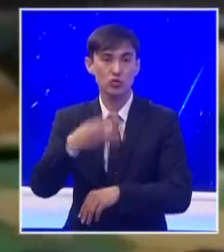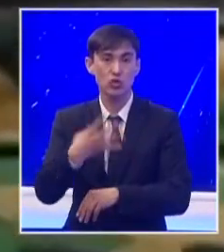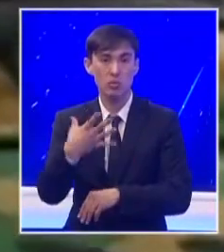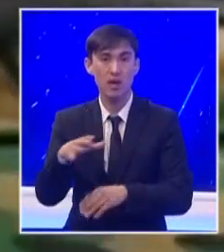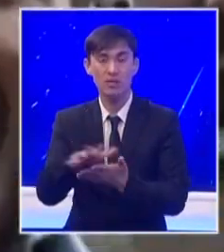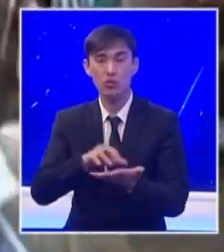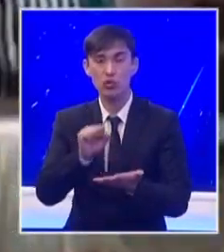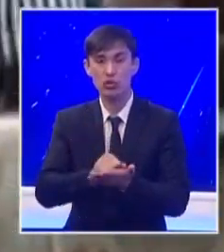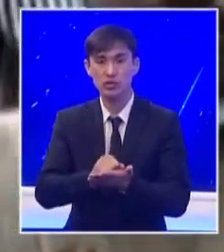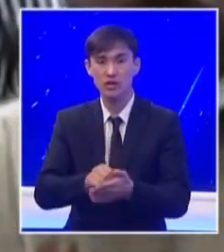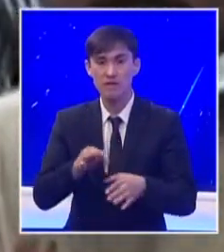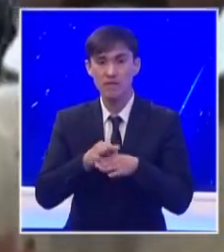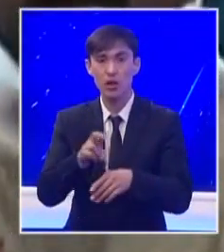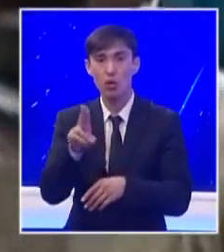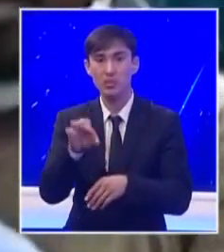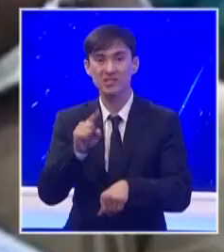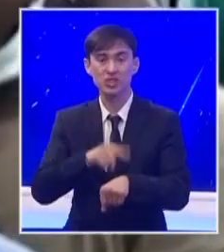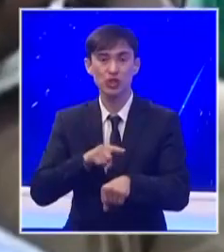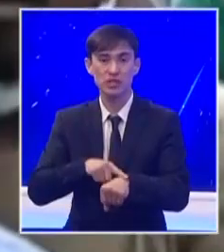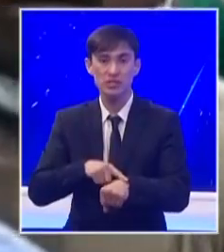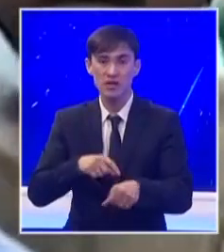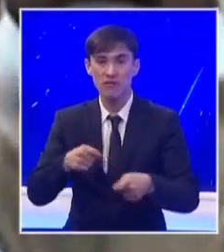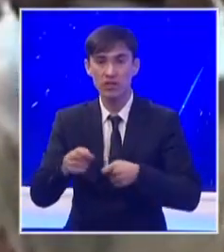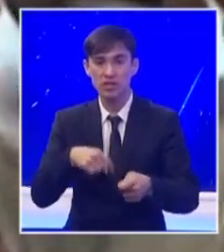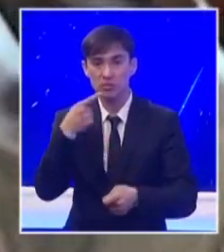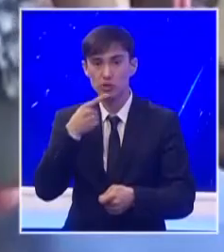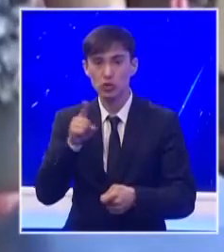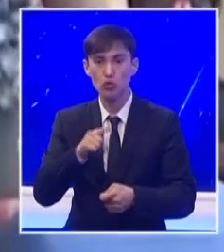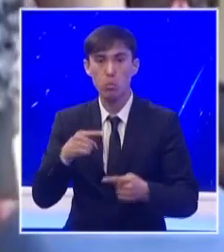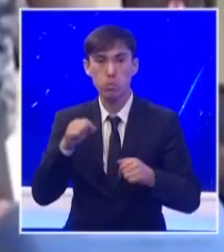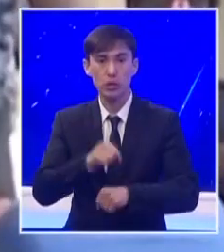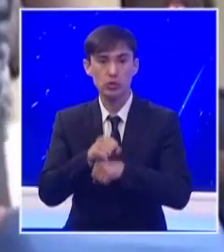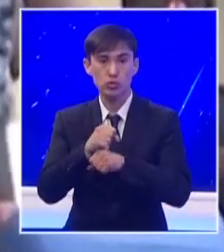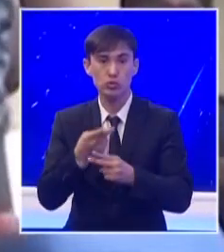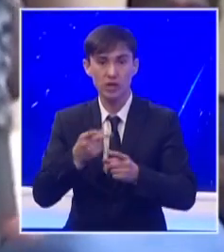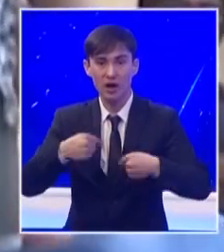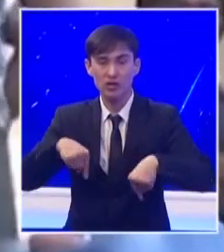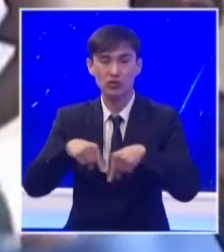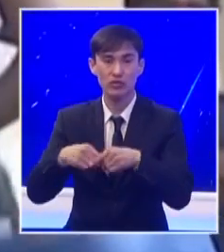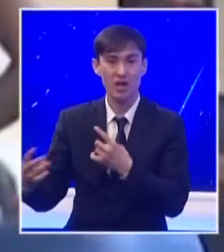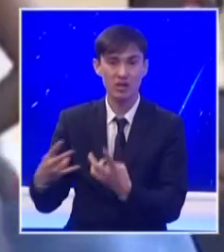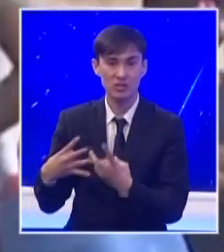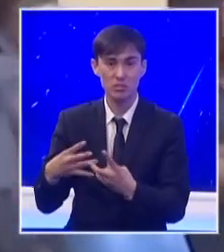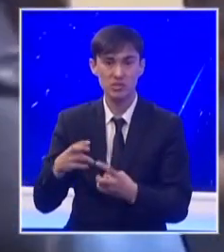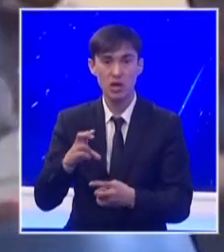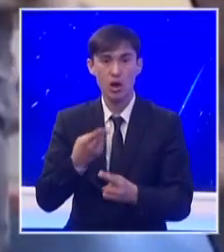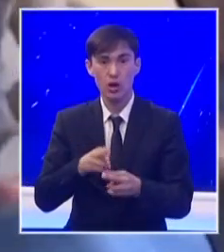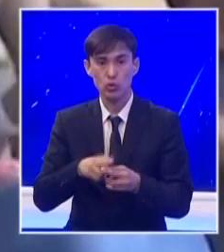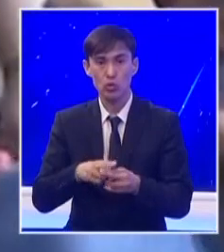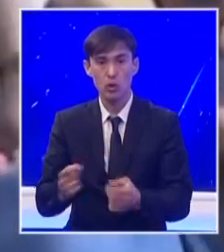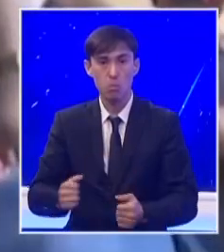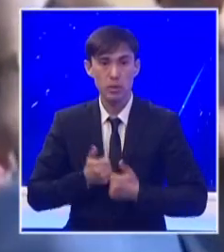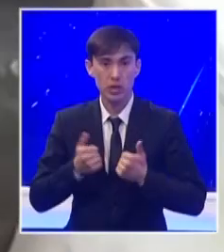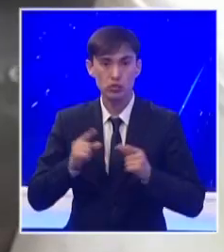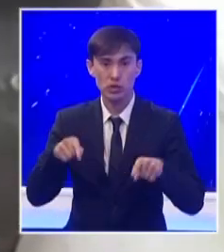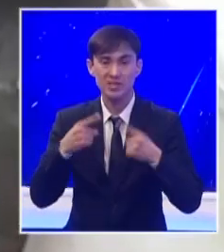уже 45 нарушителей и ввела комендантский час. Власти отмечают, что протестующие – это организованные экстремисты,